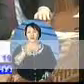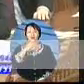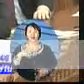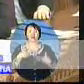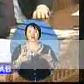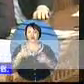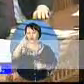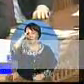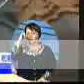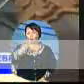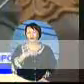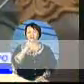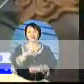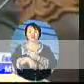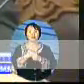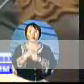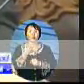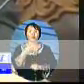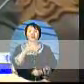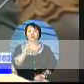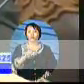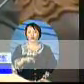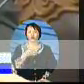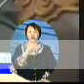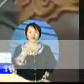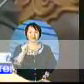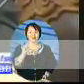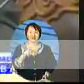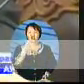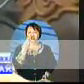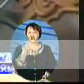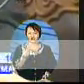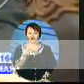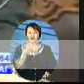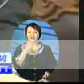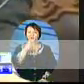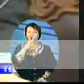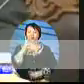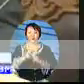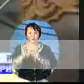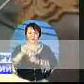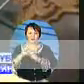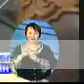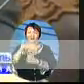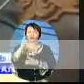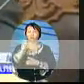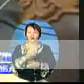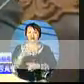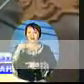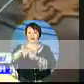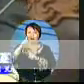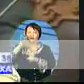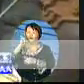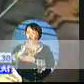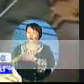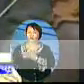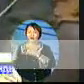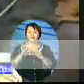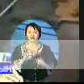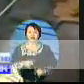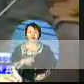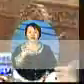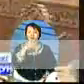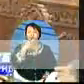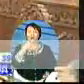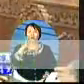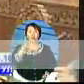мэдээллээр бол Монгол улс жилдээ 3 тэрбум 400 сая ширхэг янжуур тамхи үйлдвэрлэж бас импортлж байна. Тухайн тамхины 5% нь